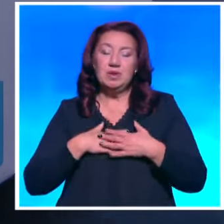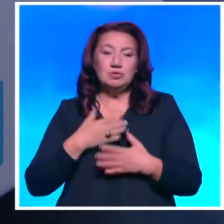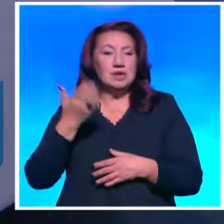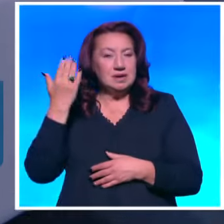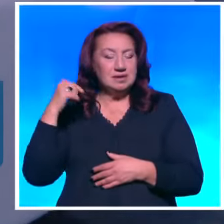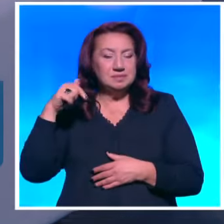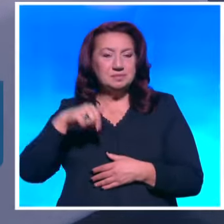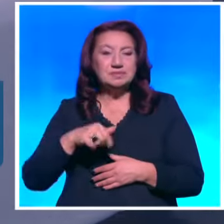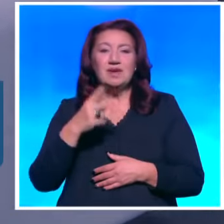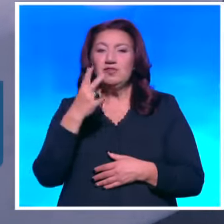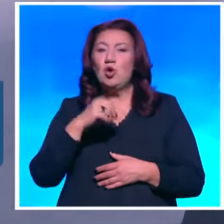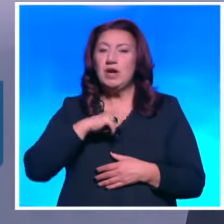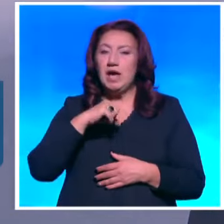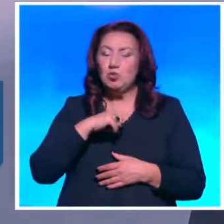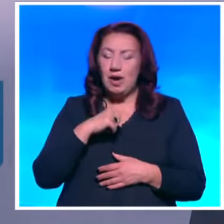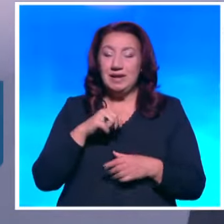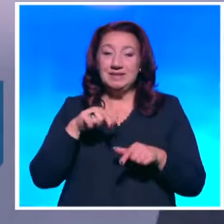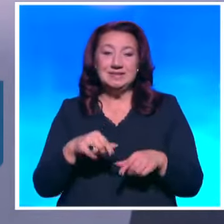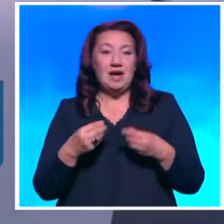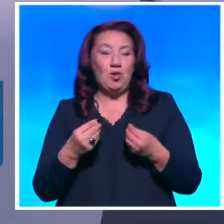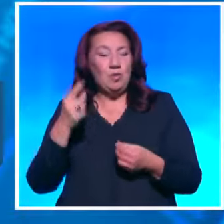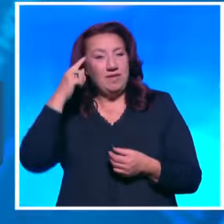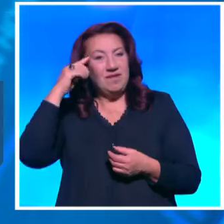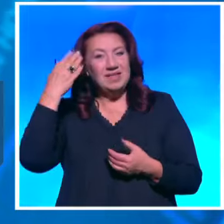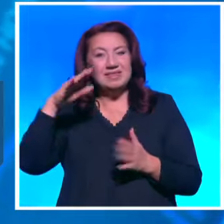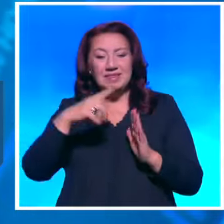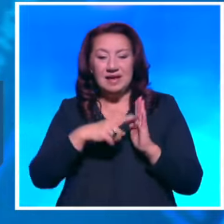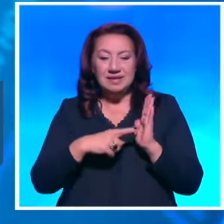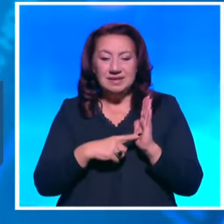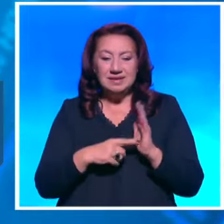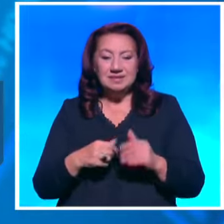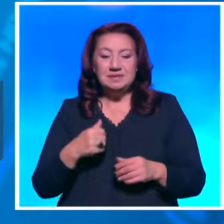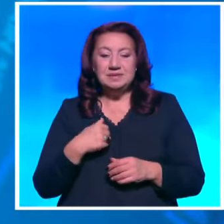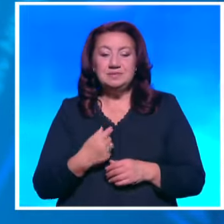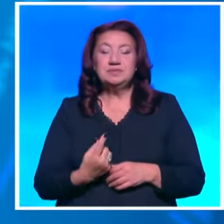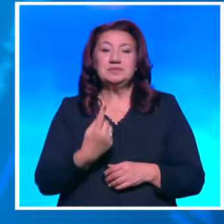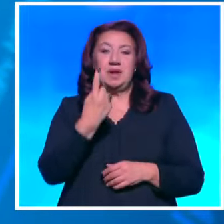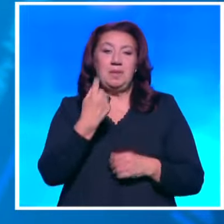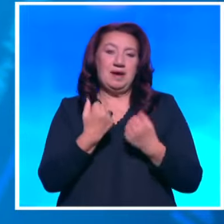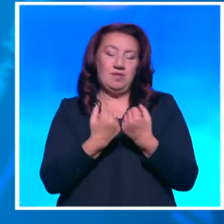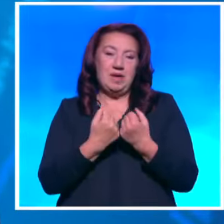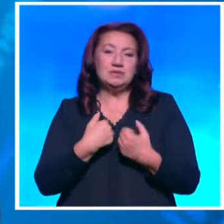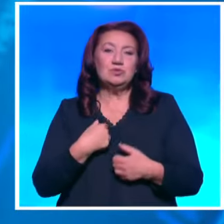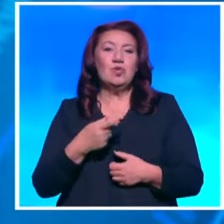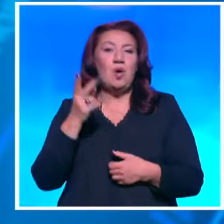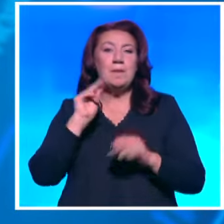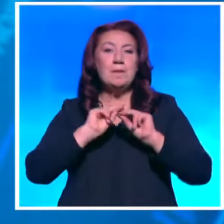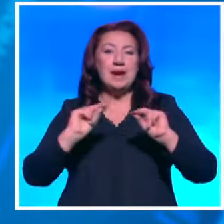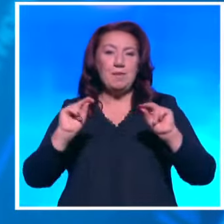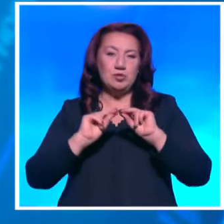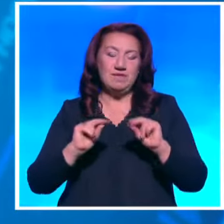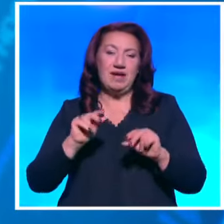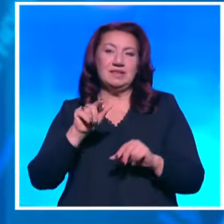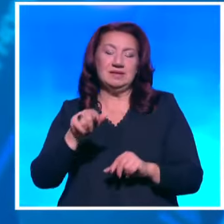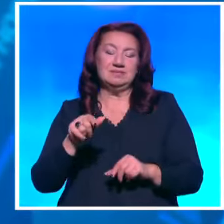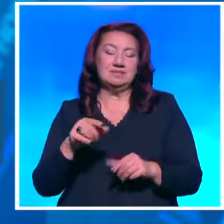на хубави дати се виждаме. И другото, което искам да добавя веднага, е, че съм на първо място преподавател и може би в контекста на празника това също е